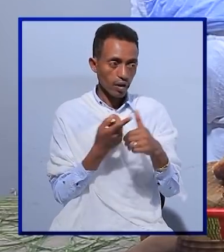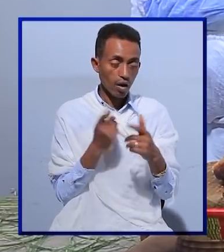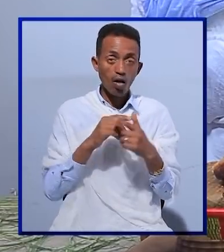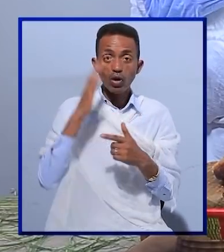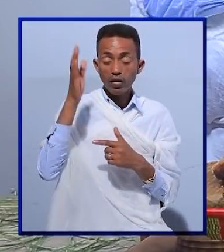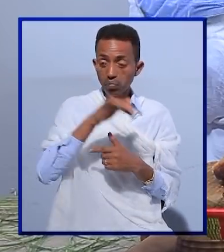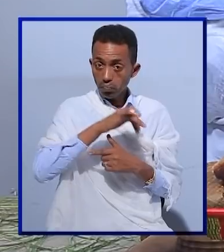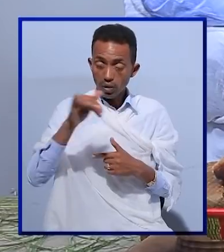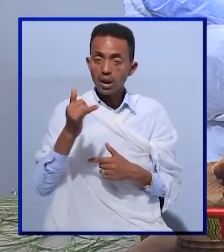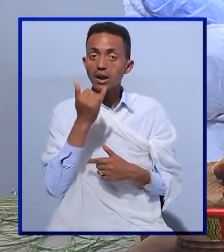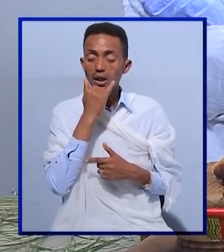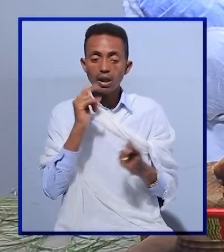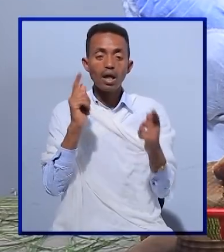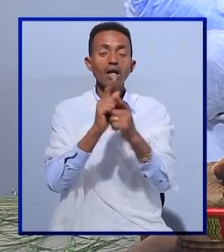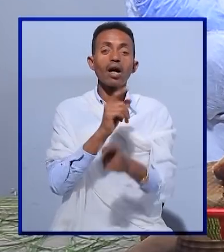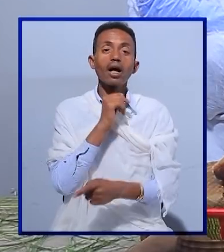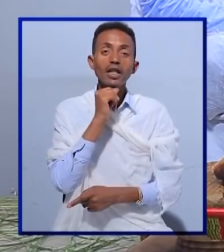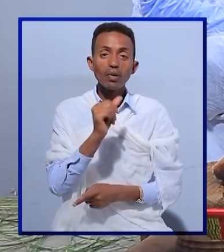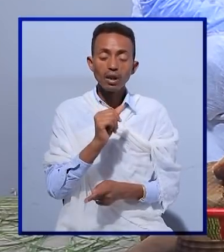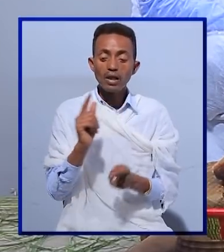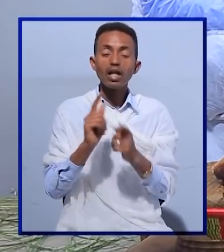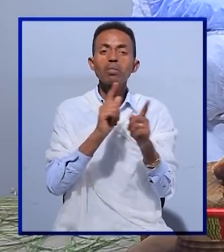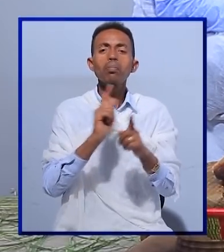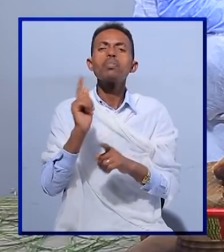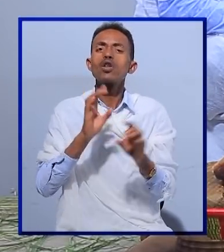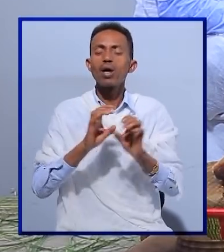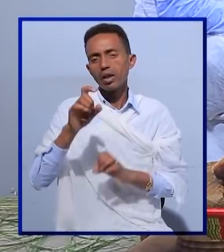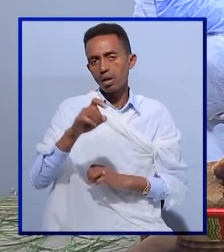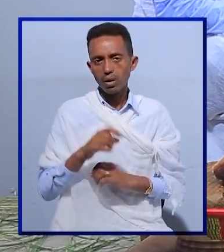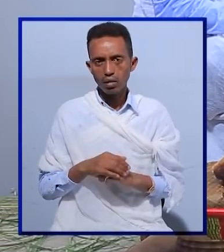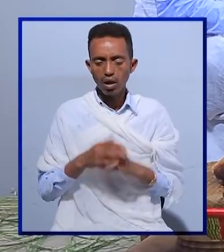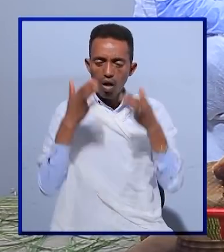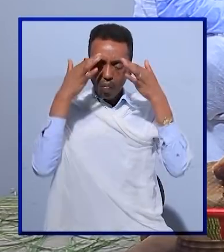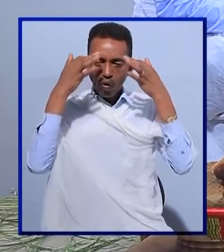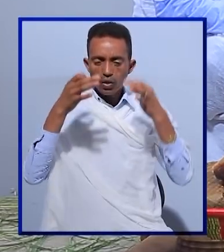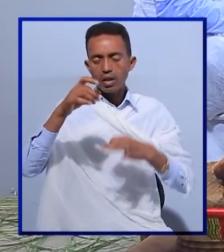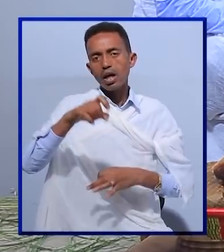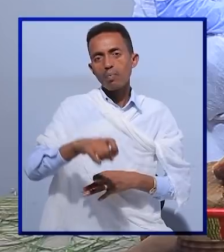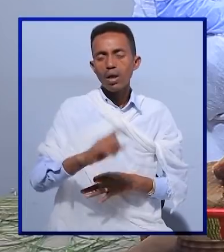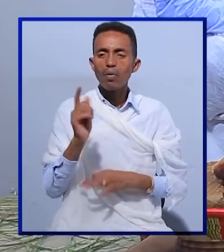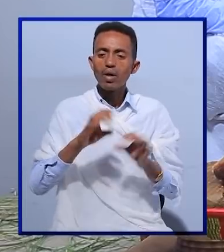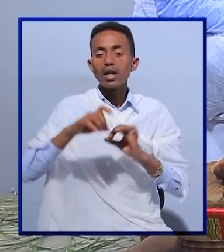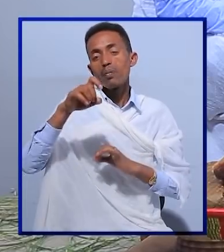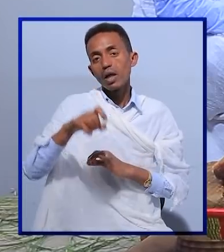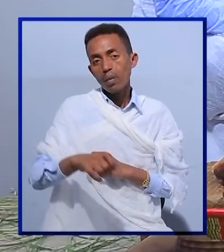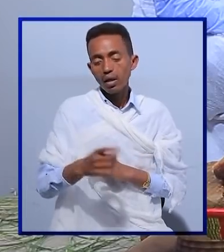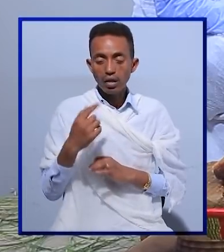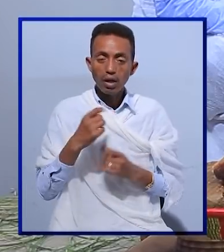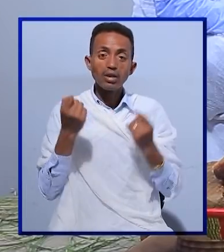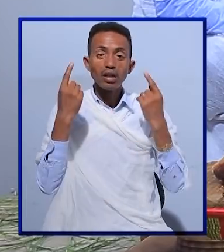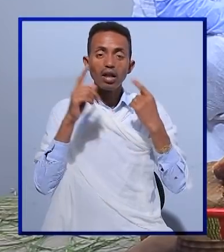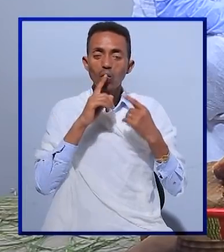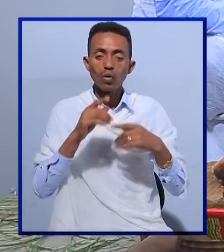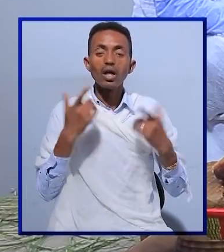አንደኛ ወደፊት እንዲህ ያለ ስተት እንዳያጋጥመን ሲያጋጥመንም ምን መወሰን እንዳለብን ምን ማድረግ